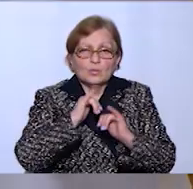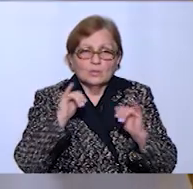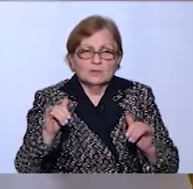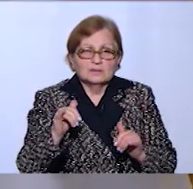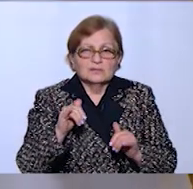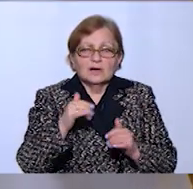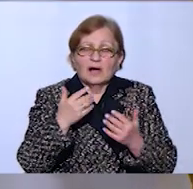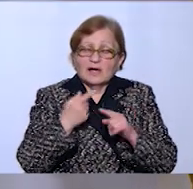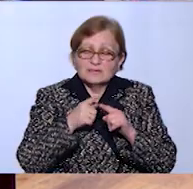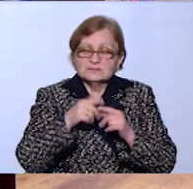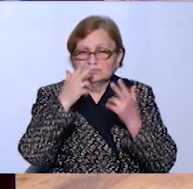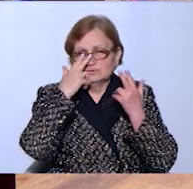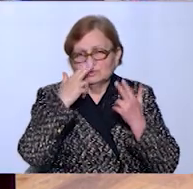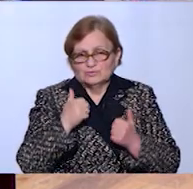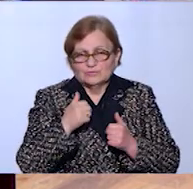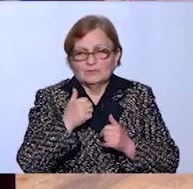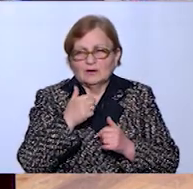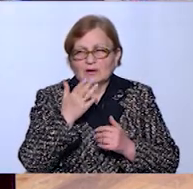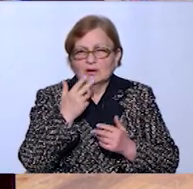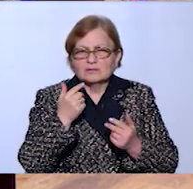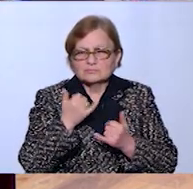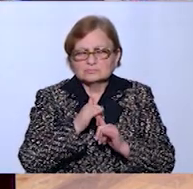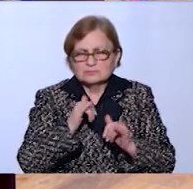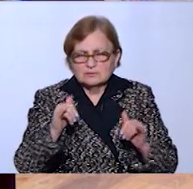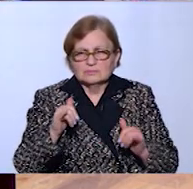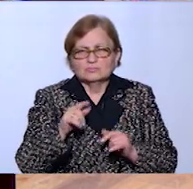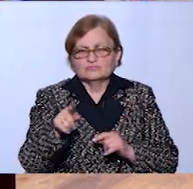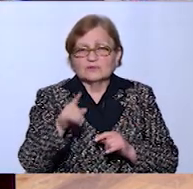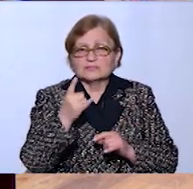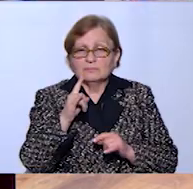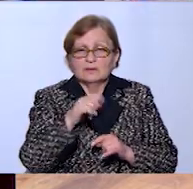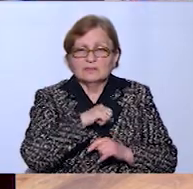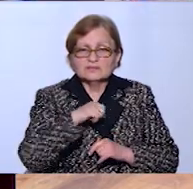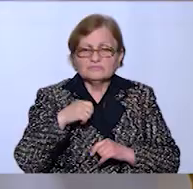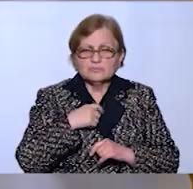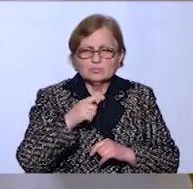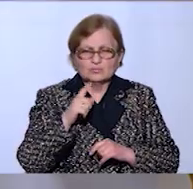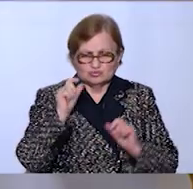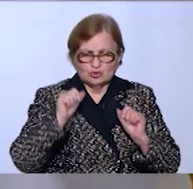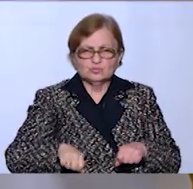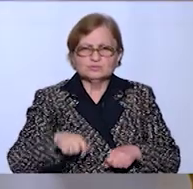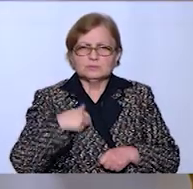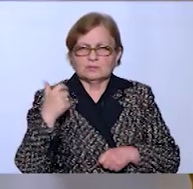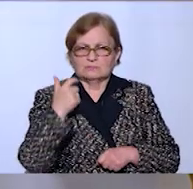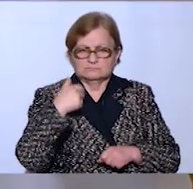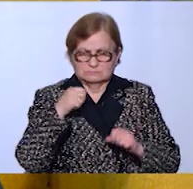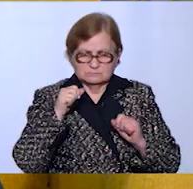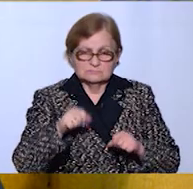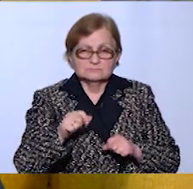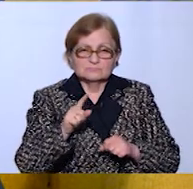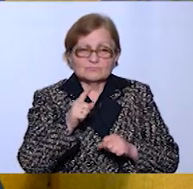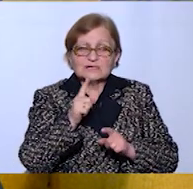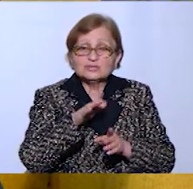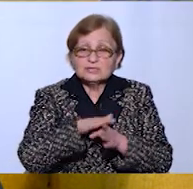ბავშვებშიც ზრდის. რა რჩევას მისცემდით მშობლებს? რა არის ის სიმპტომი ან სიმპტომები, რომელსაც განსაკუთრებით უნდა მიაქციონ